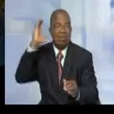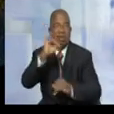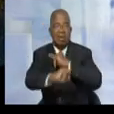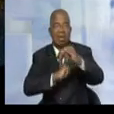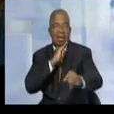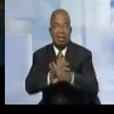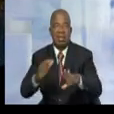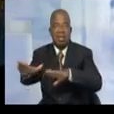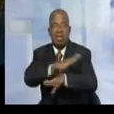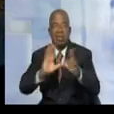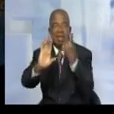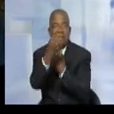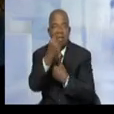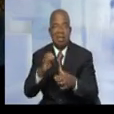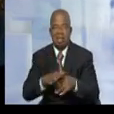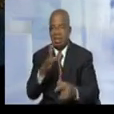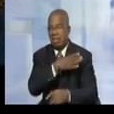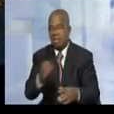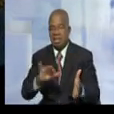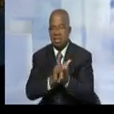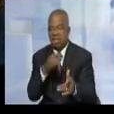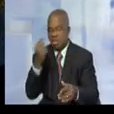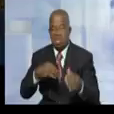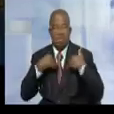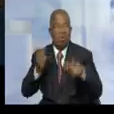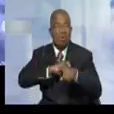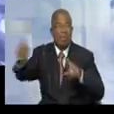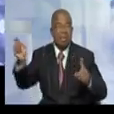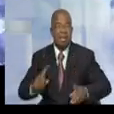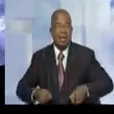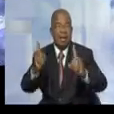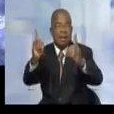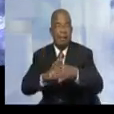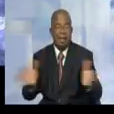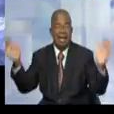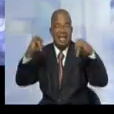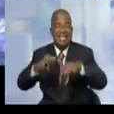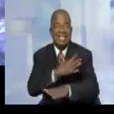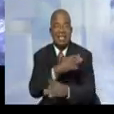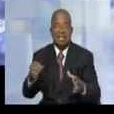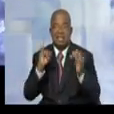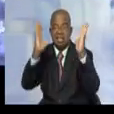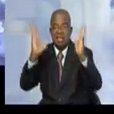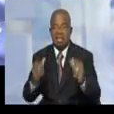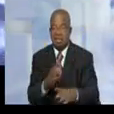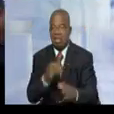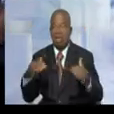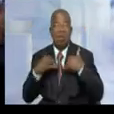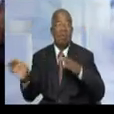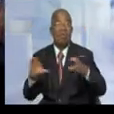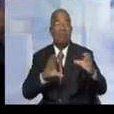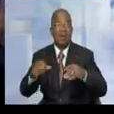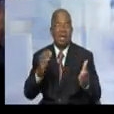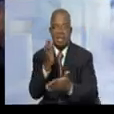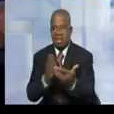internationale sur la situation des victimes de la crise ivoirienne, a posé un acte notable qui traduit la reconnaissance de leur